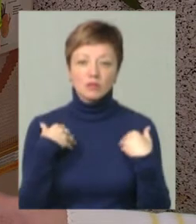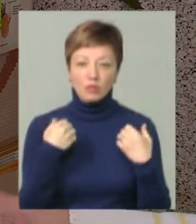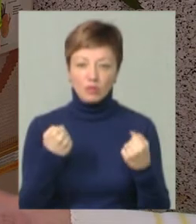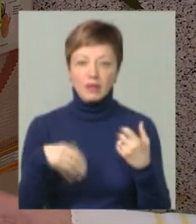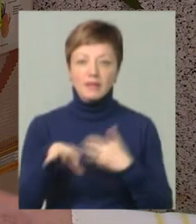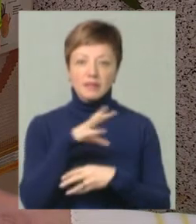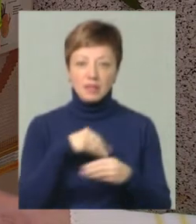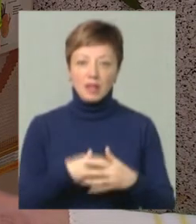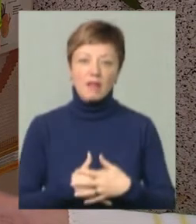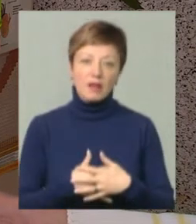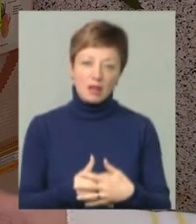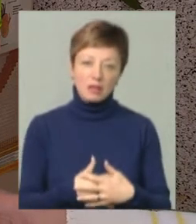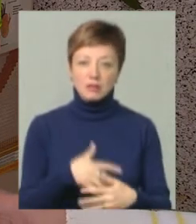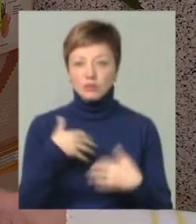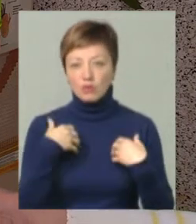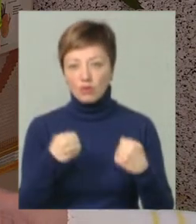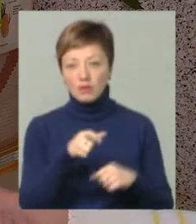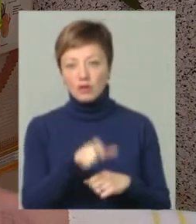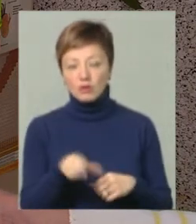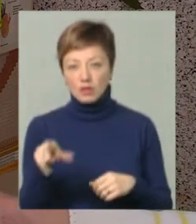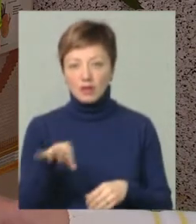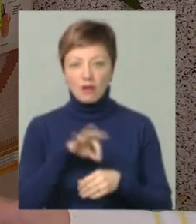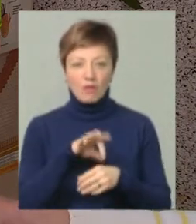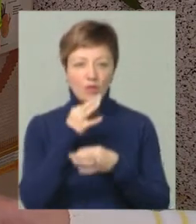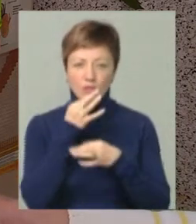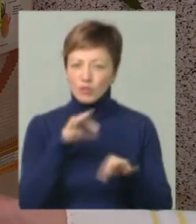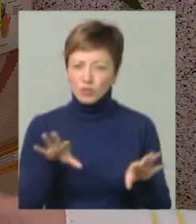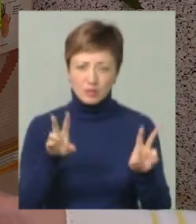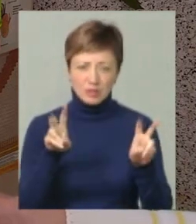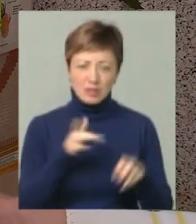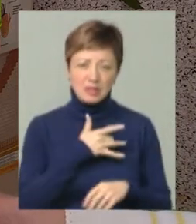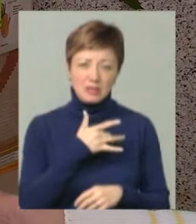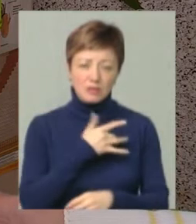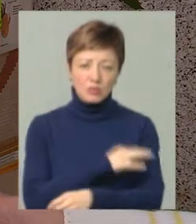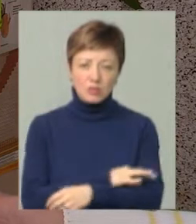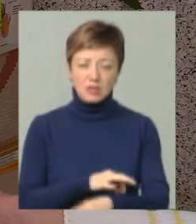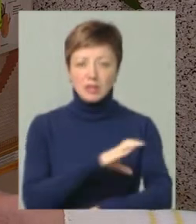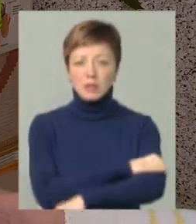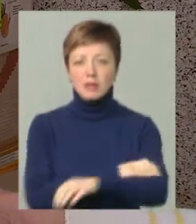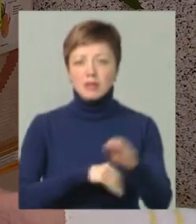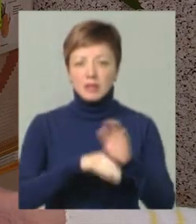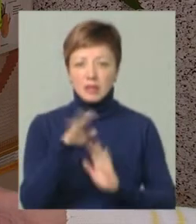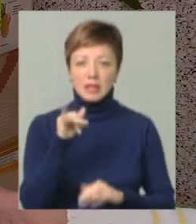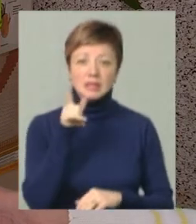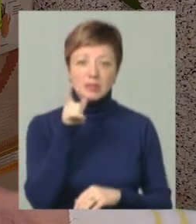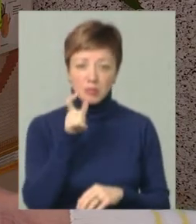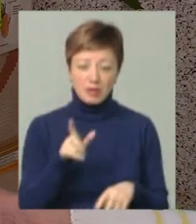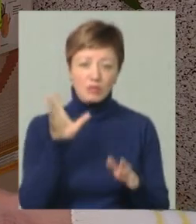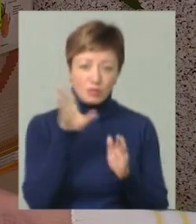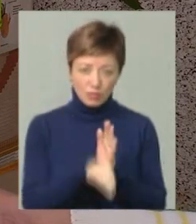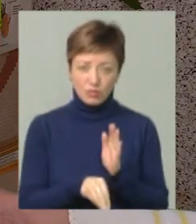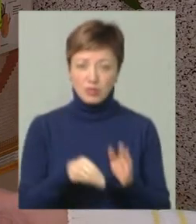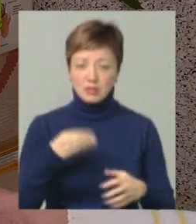на всіх, і на вагітних, і на здорових людей, і на хворих будь-якими захворюваннями серцево-судинними, і діабет в цьому не є